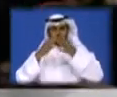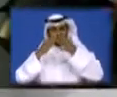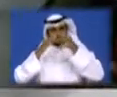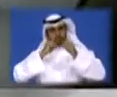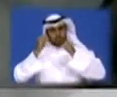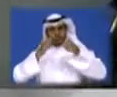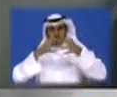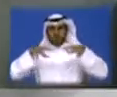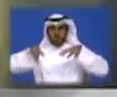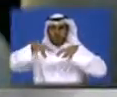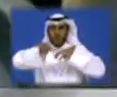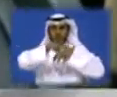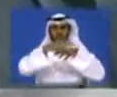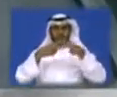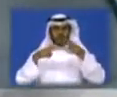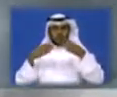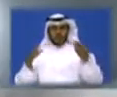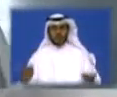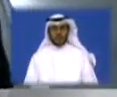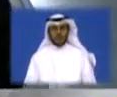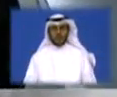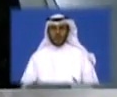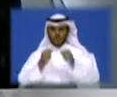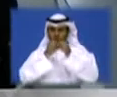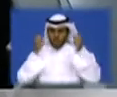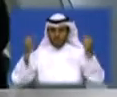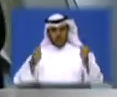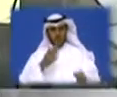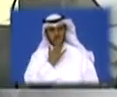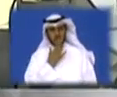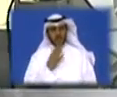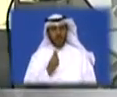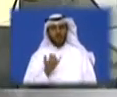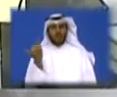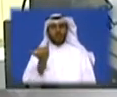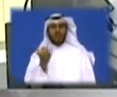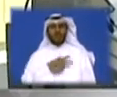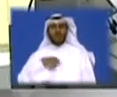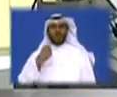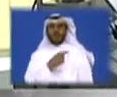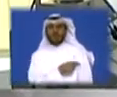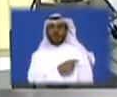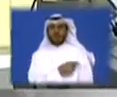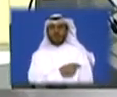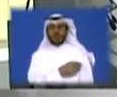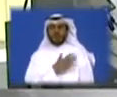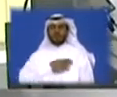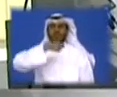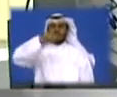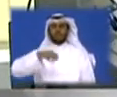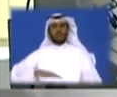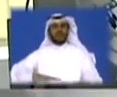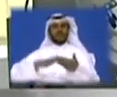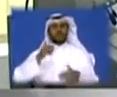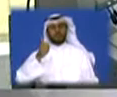وافتتاح وحدات تخصصية جديدة يعتبر جل اهتمام وزارة الصحة إلى جانب حرصها على إنشاء أقسام